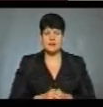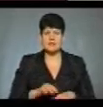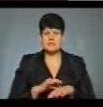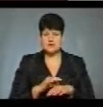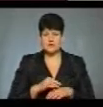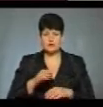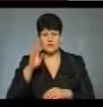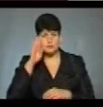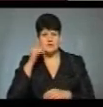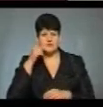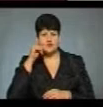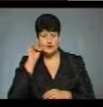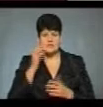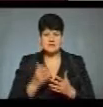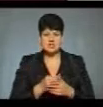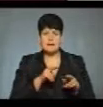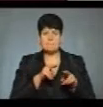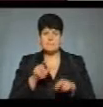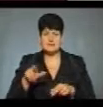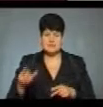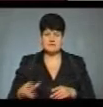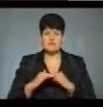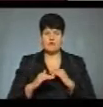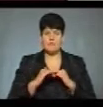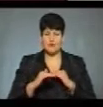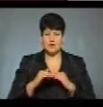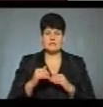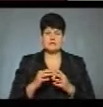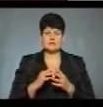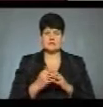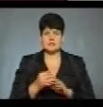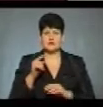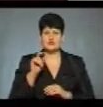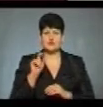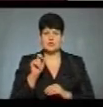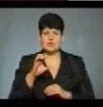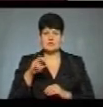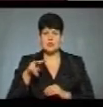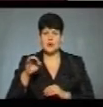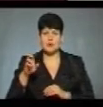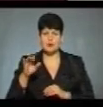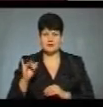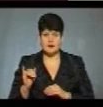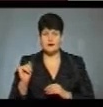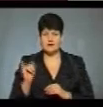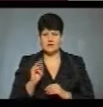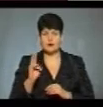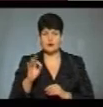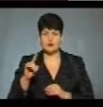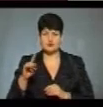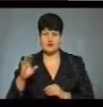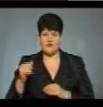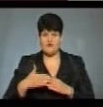хлопця вчора знайшли мисливці в полі між селом Золота Слобода, звідки хлопець родом, та селищем міського типу Козова. Там сьогодні були